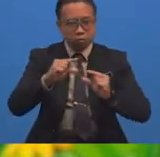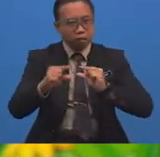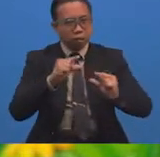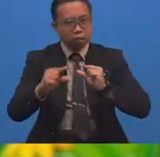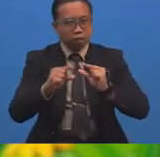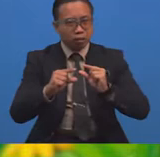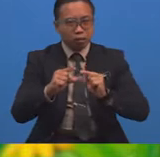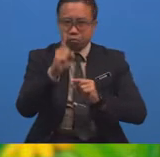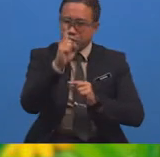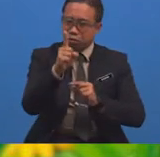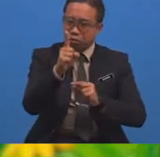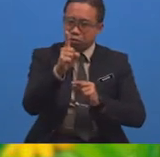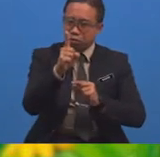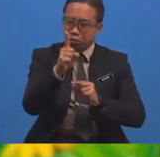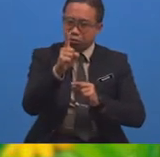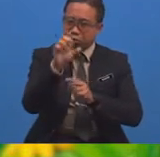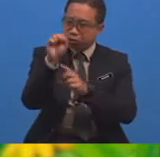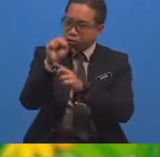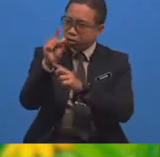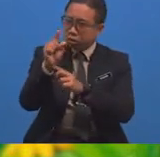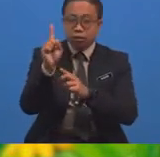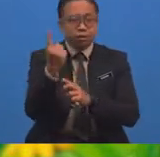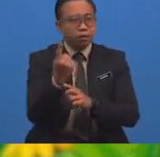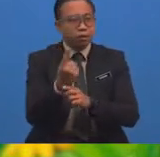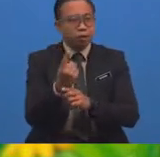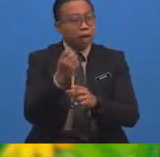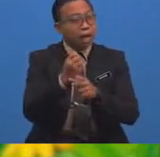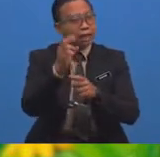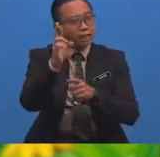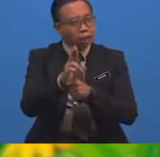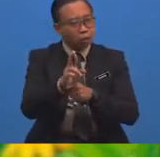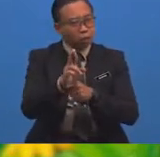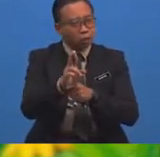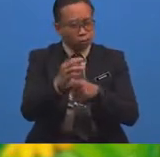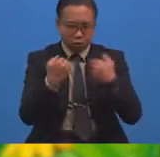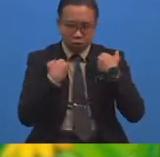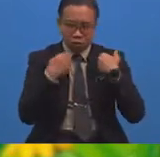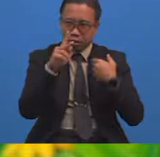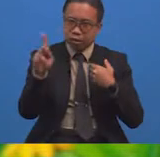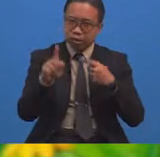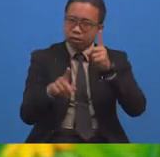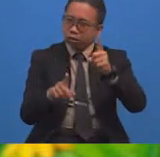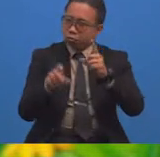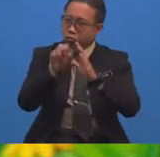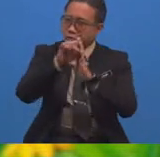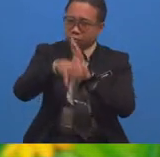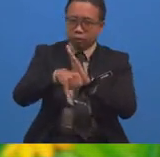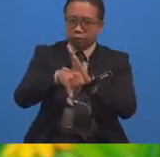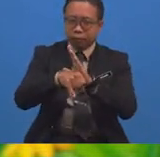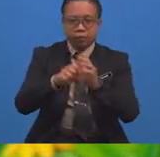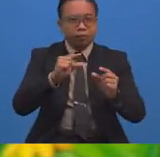pada satu sengatan sahaja atau Adakah satu jam itu